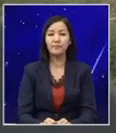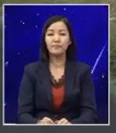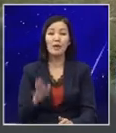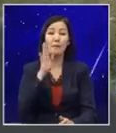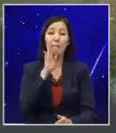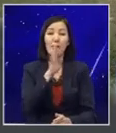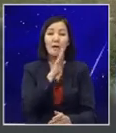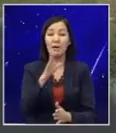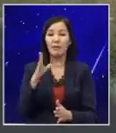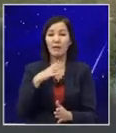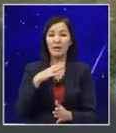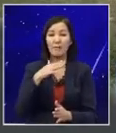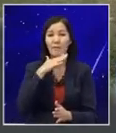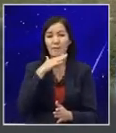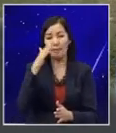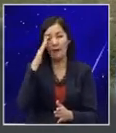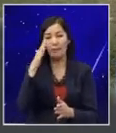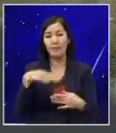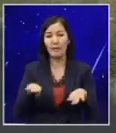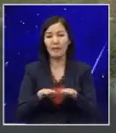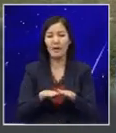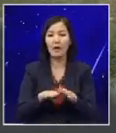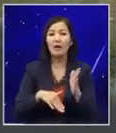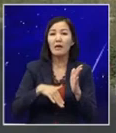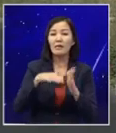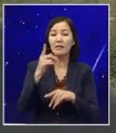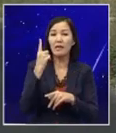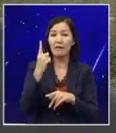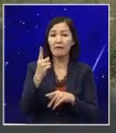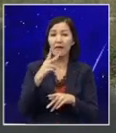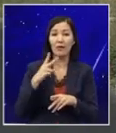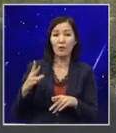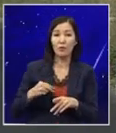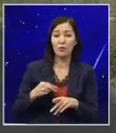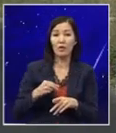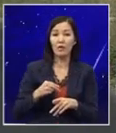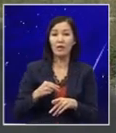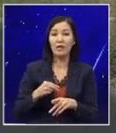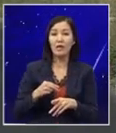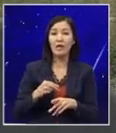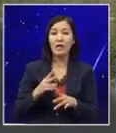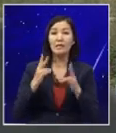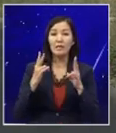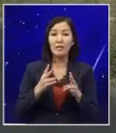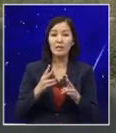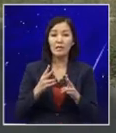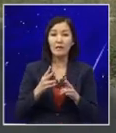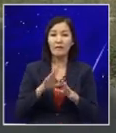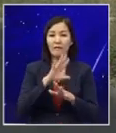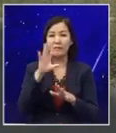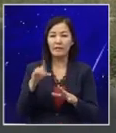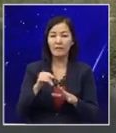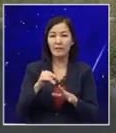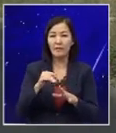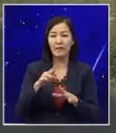Мама для нас была и матерью, и отцом. Я росла одна среди братьев, и несмотря на свою хрупкость, мальчикам она привила сильный